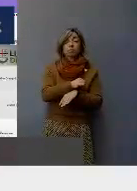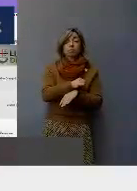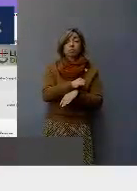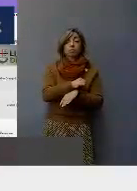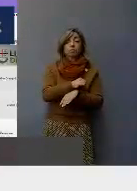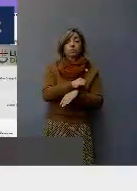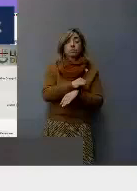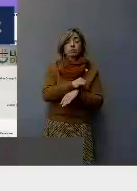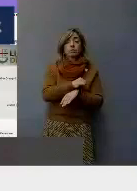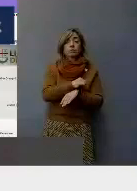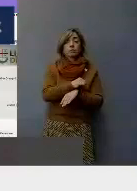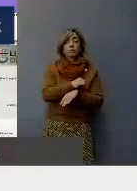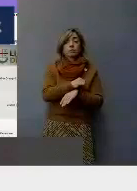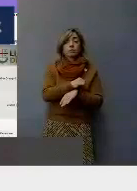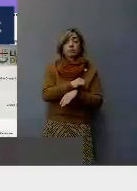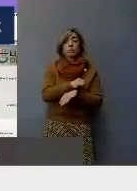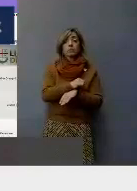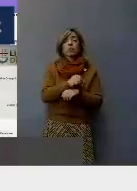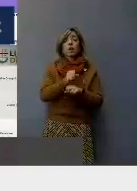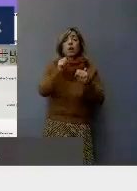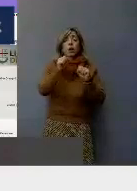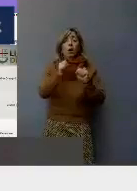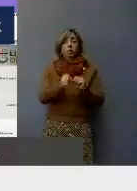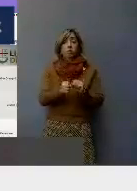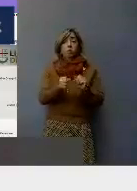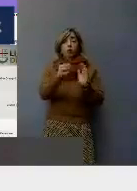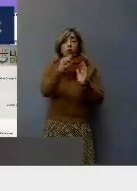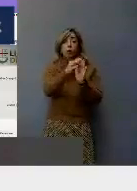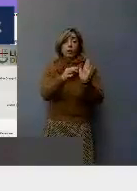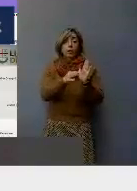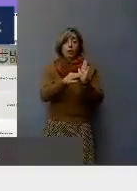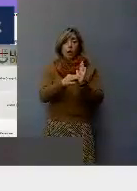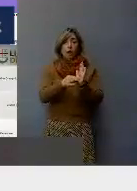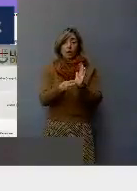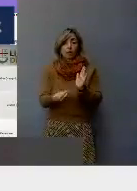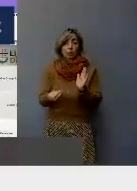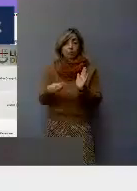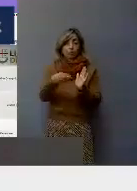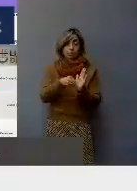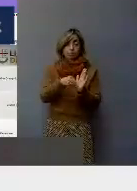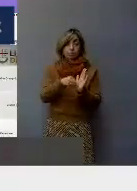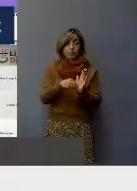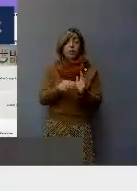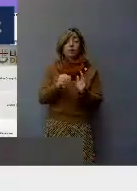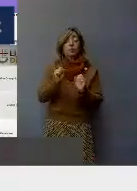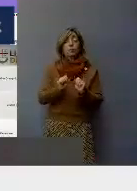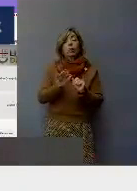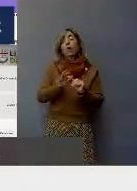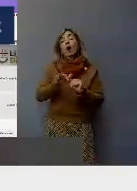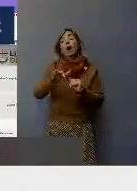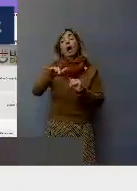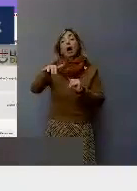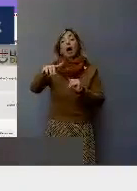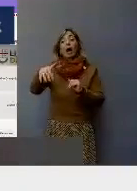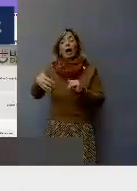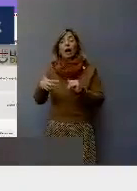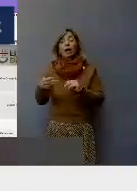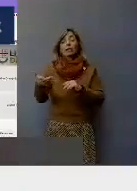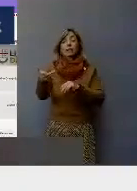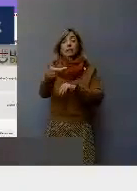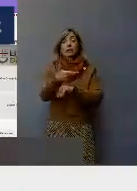regolamento e inoltre ogni altro servizio assistenziale